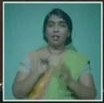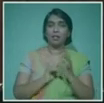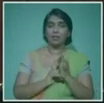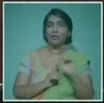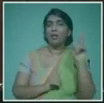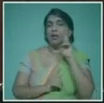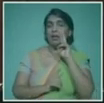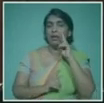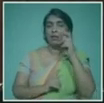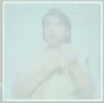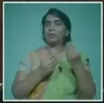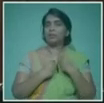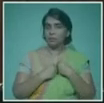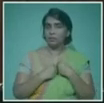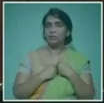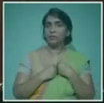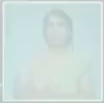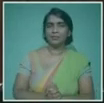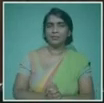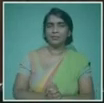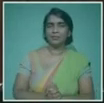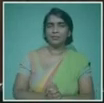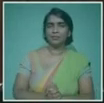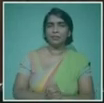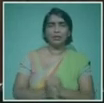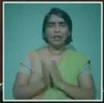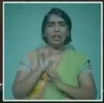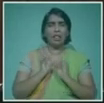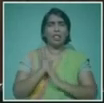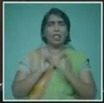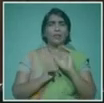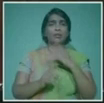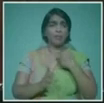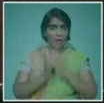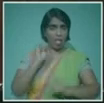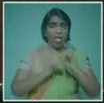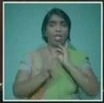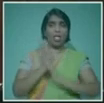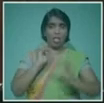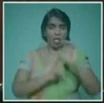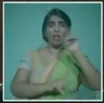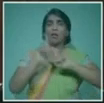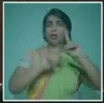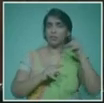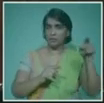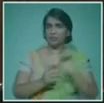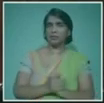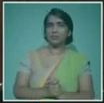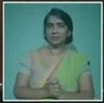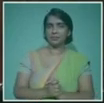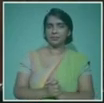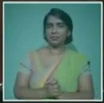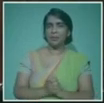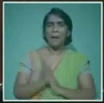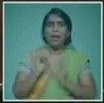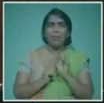රනිල් වික්‍රමසිංහ මහත්තයා ඇමතිකම දුන්නා. ඔබතුමා ඒක දන්නේ නැද්ද? මන්ත්‍රී නෙවෙයි මට රාජ්‍ය ඇමතිකම දුන්නා රනිල් වික්‍රමසිංහ මහත්තයා. ඒ මනුස්සයාට පින් දෙද්ද? සමා වෙන්න ඇමතිතුමා. මන්ත්‍රීතුමා